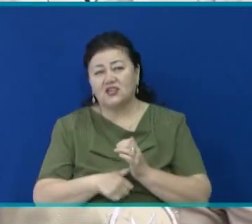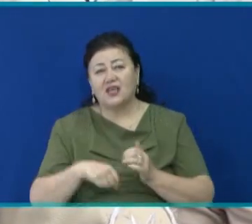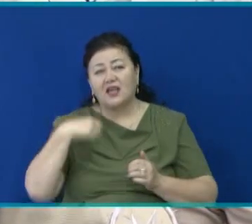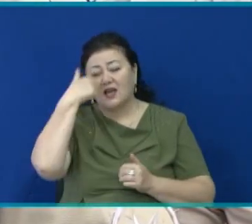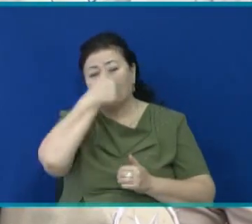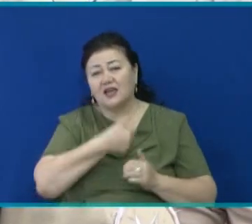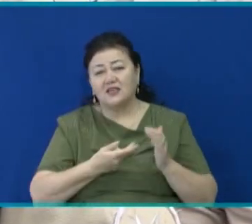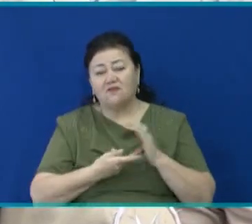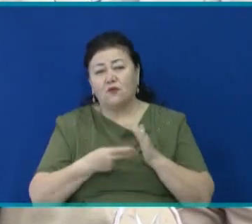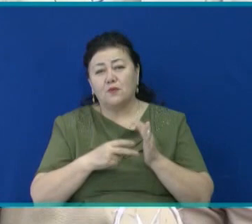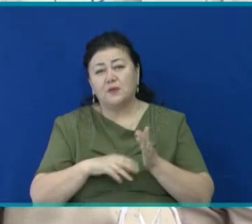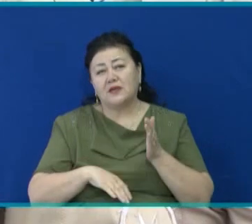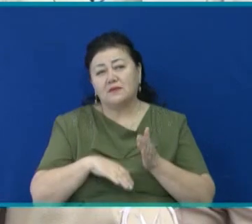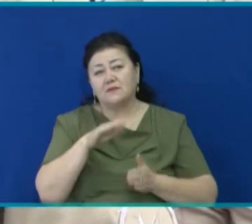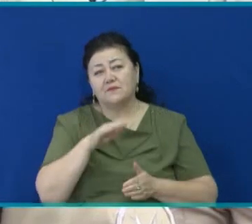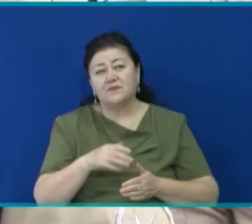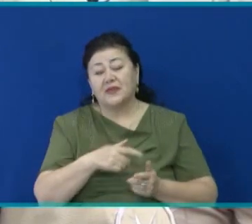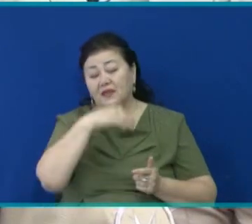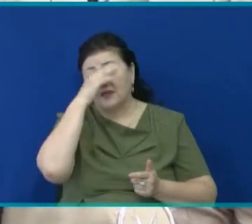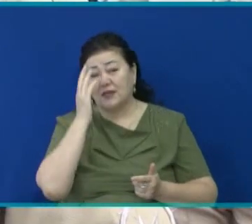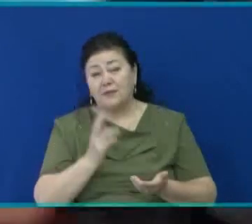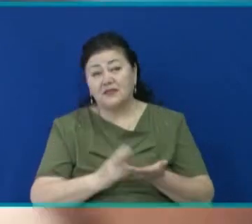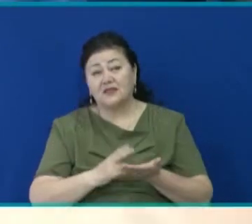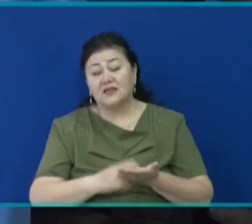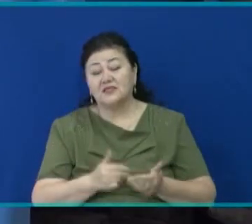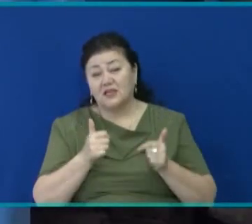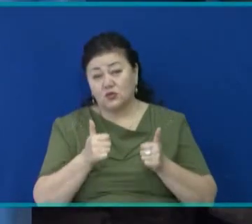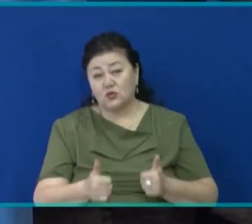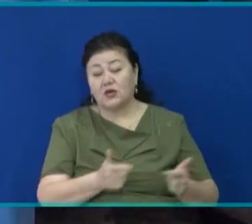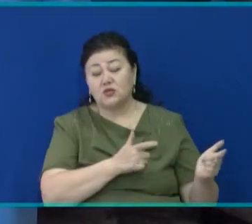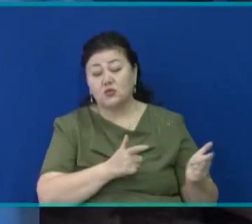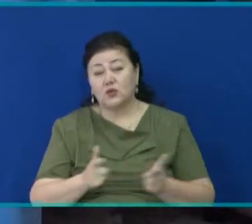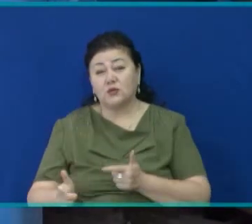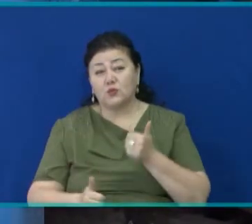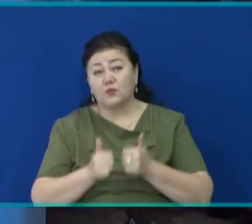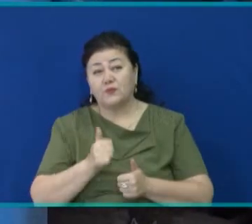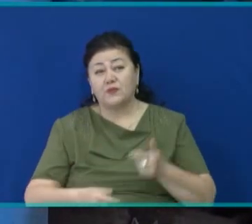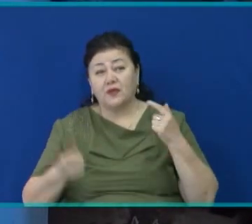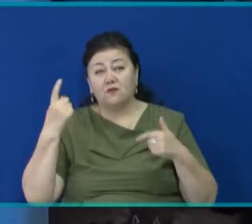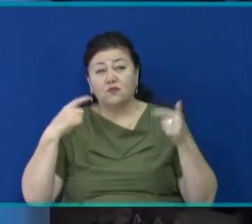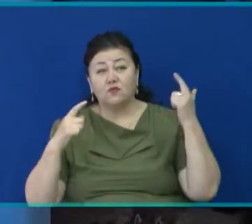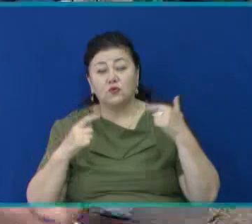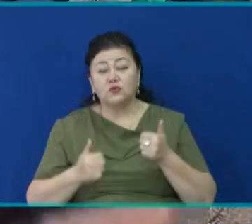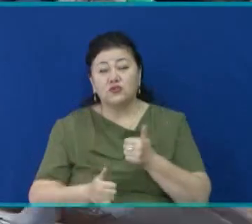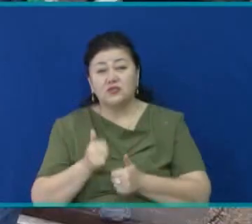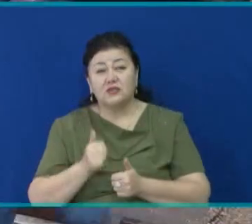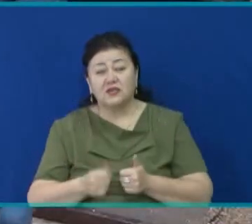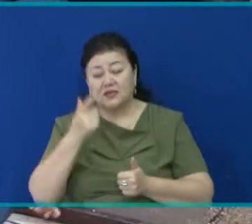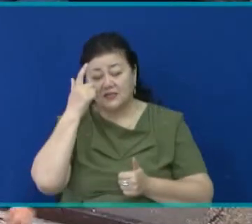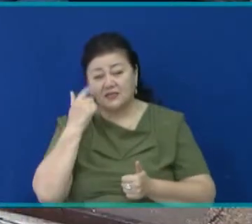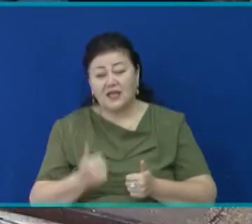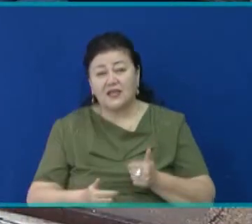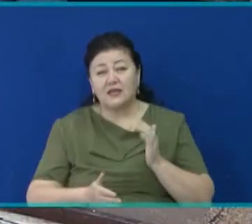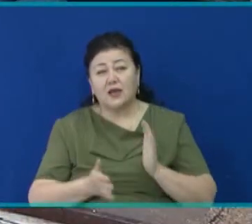план. Ребята показали, что они хорошо готовились к этому конкурсу. Команды соревновались в творческих конкурсах, в знаниях робототехники